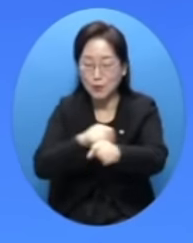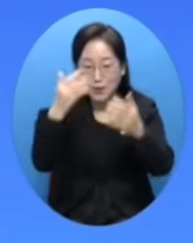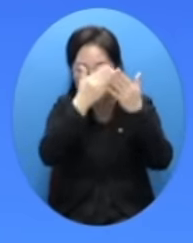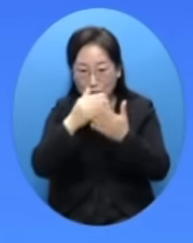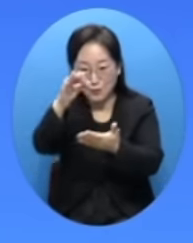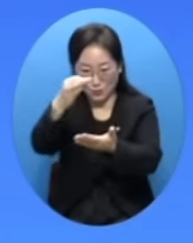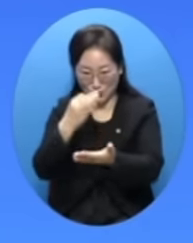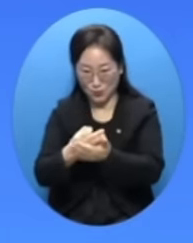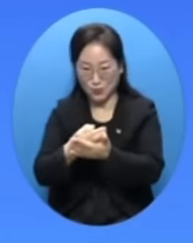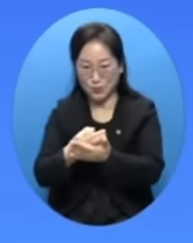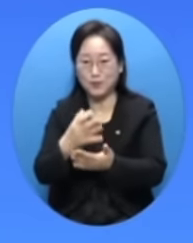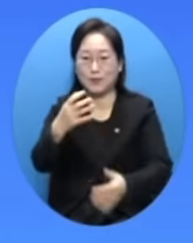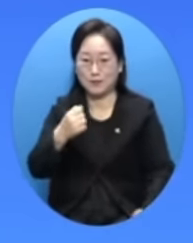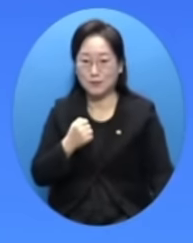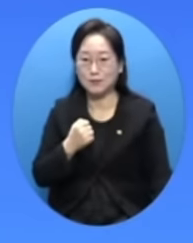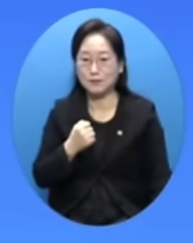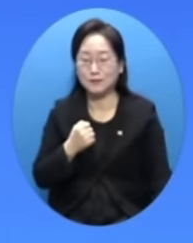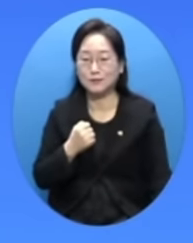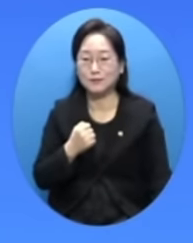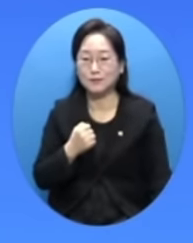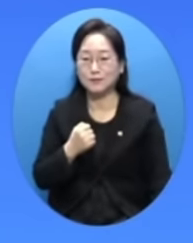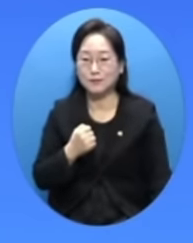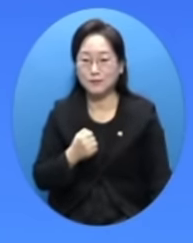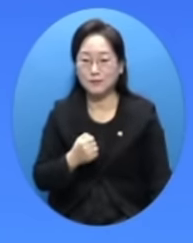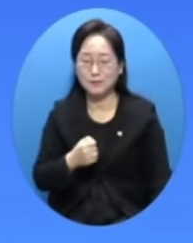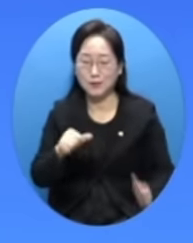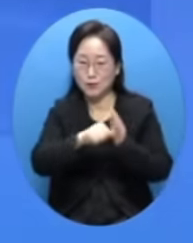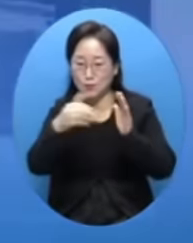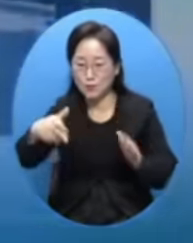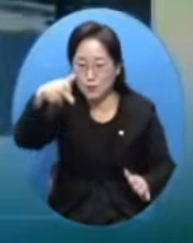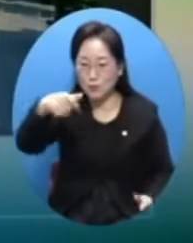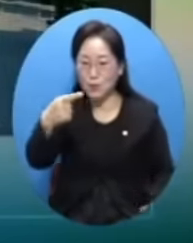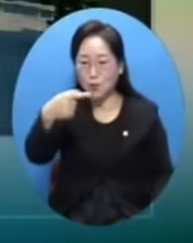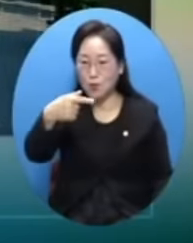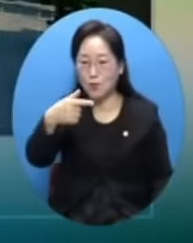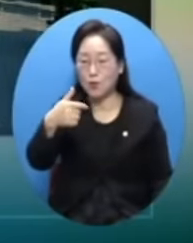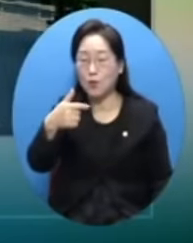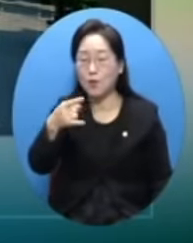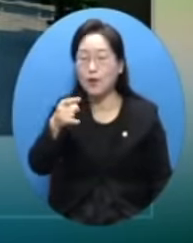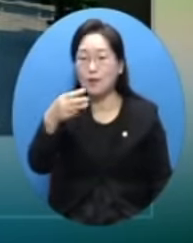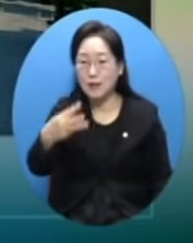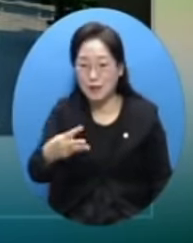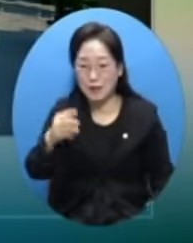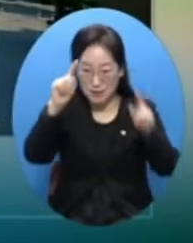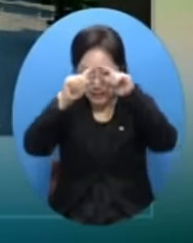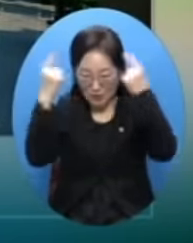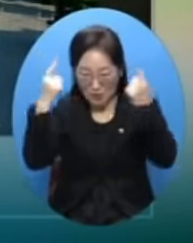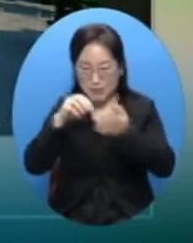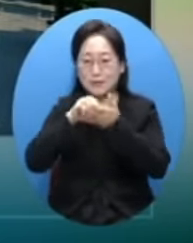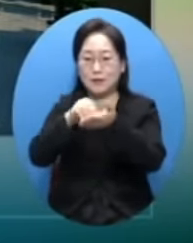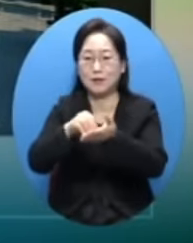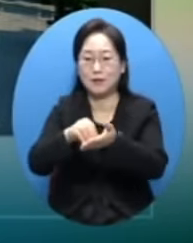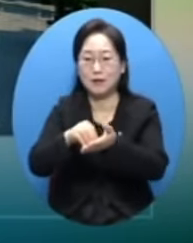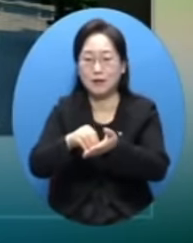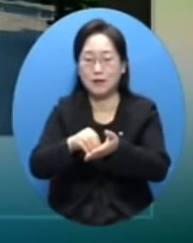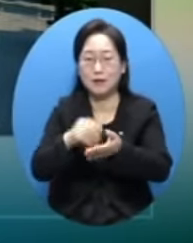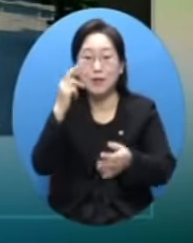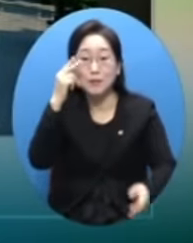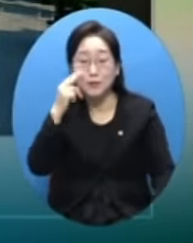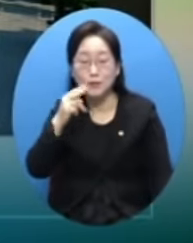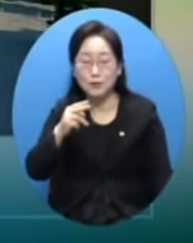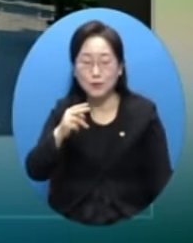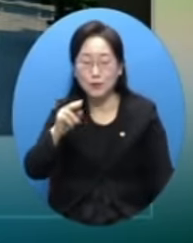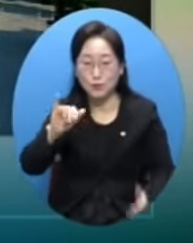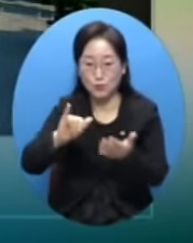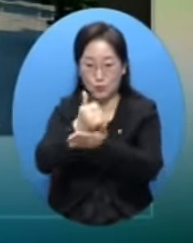있어 가고 그 장금을 받아서 명문 코넬 대학교에 들어갑니다이 코넬 대학교는 뉴욕 이카라 하는 곳에 있는